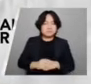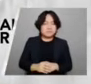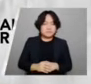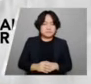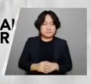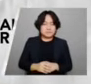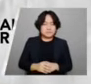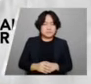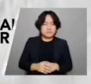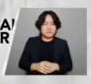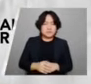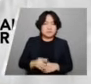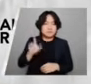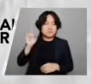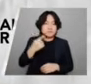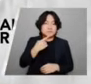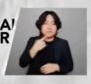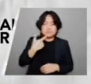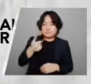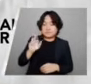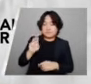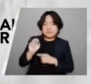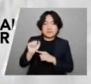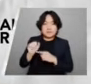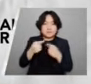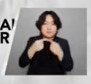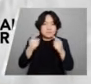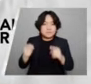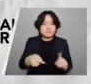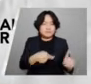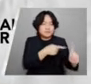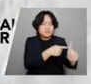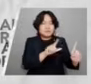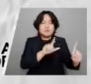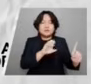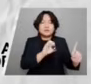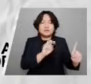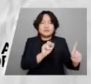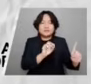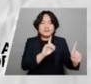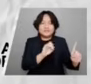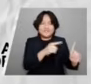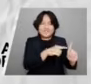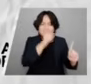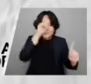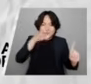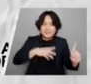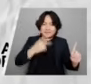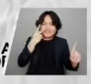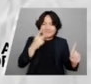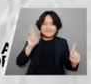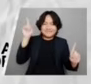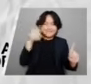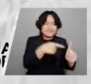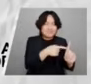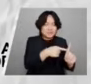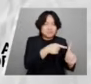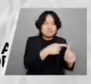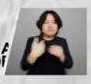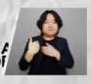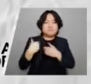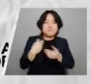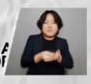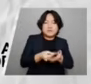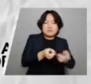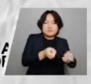si Leonardo ang nagsasabi kung magkano ang reward at namimigay ng perang pabuya sa mga operatibang makakapatay. Idinadaan daw ang pera sa